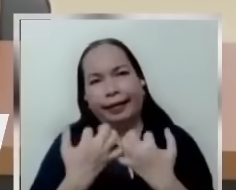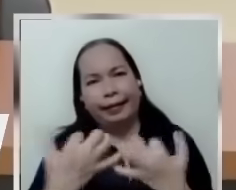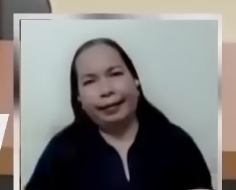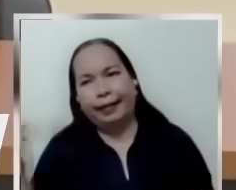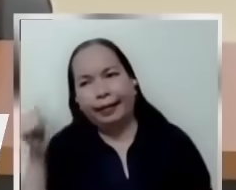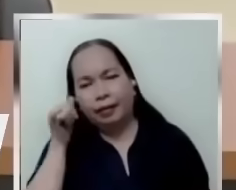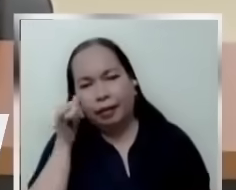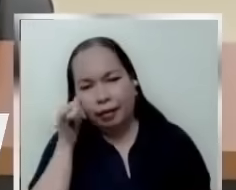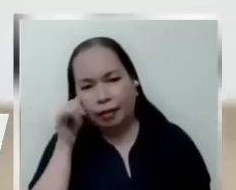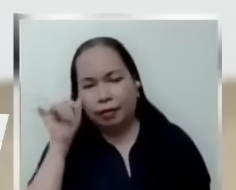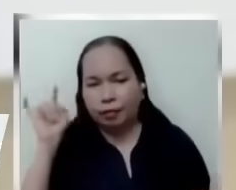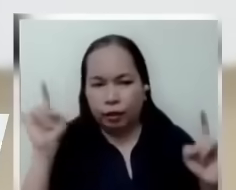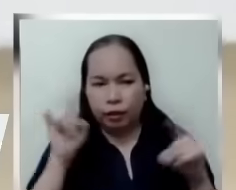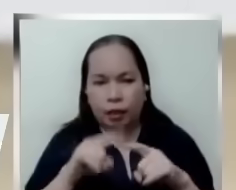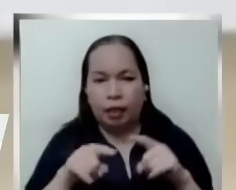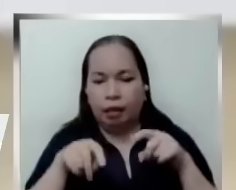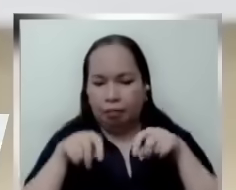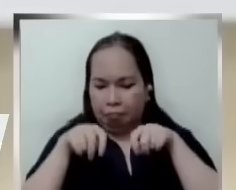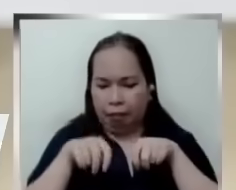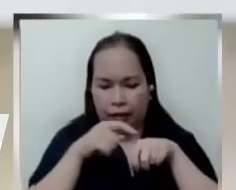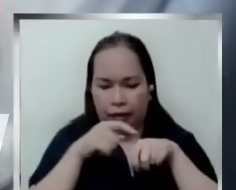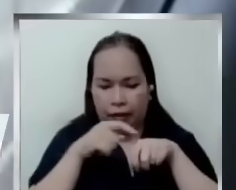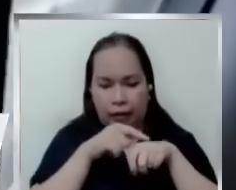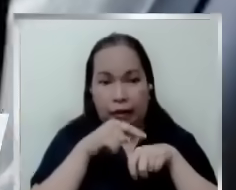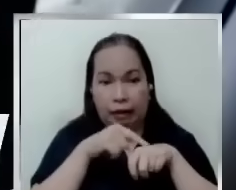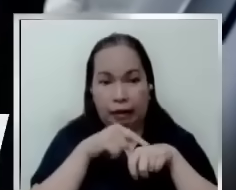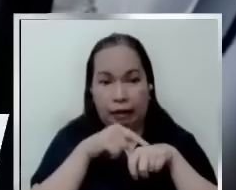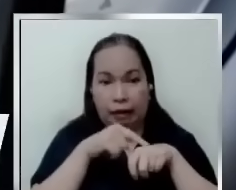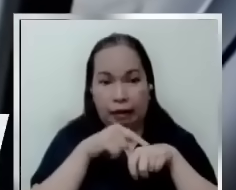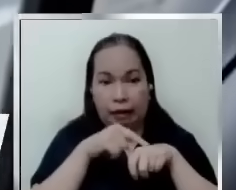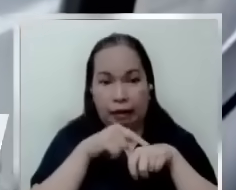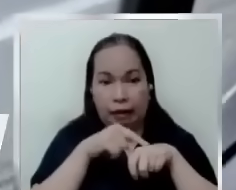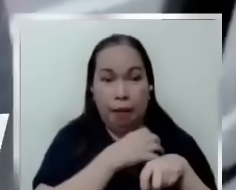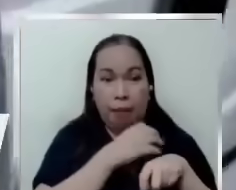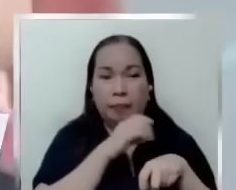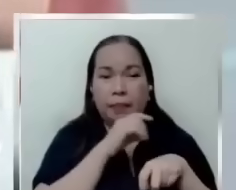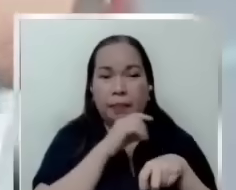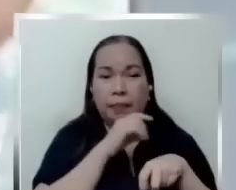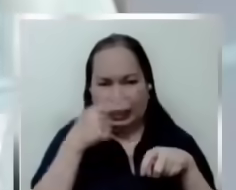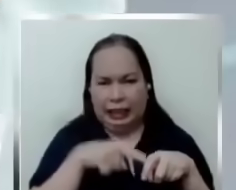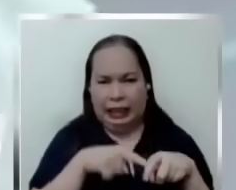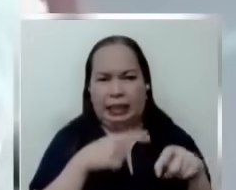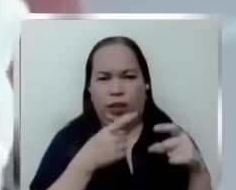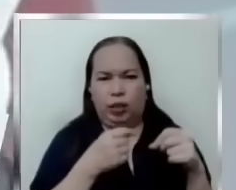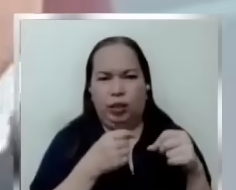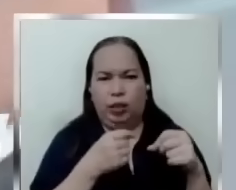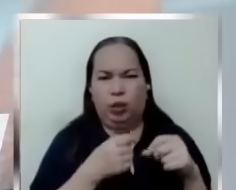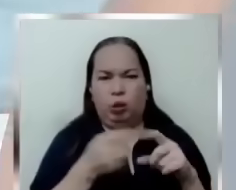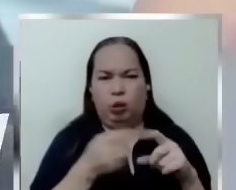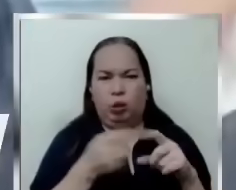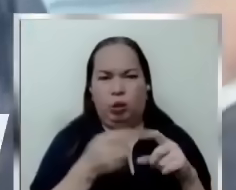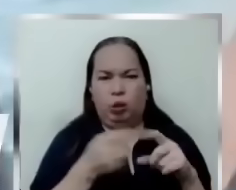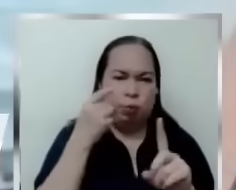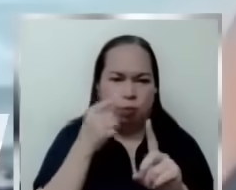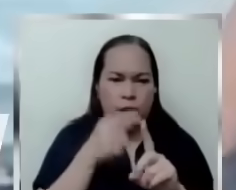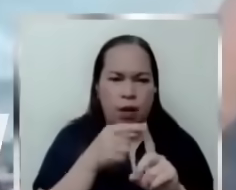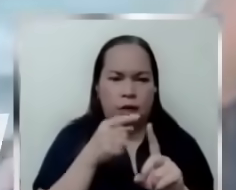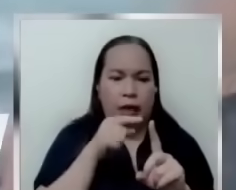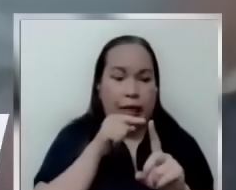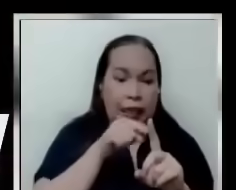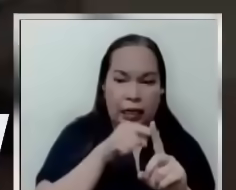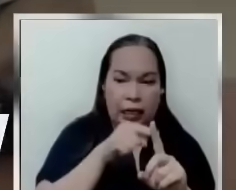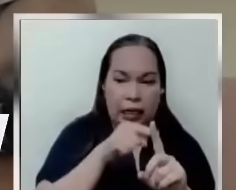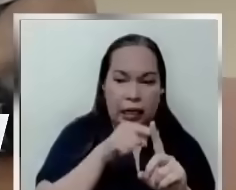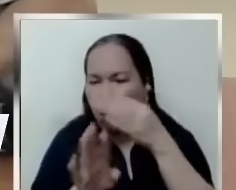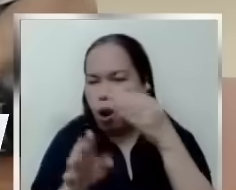na si Wilfredo Gonzalez. Si Gonzalez ang nakunan sa viral video na nanakit at nagkasapa ng baril sa siklistang nakaalitan sa